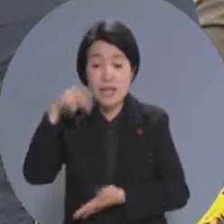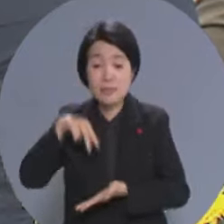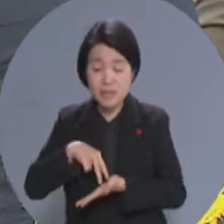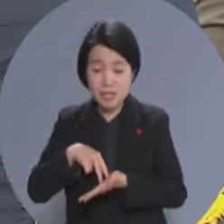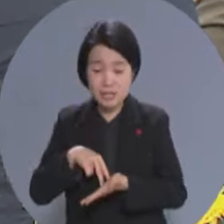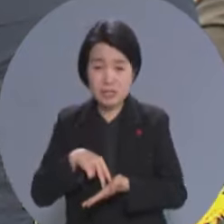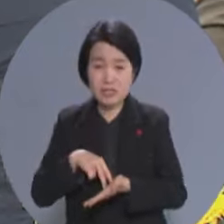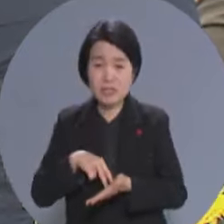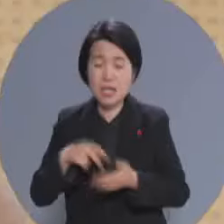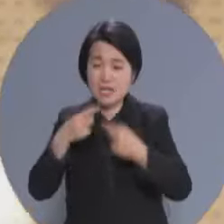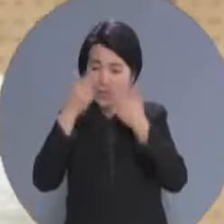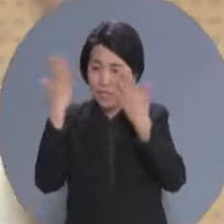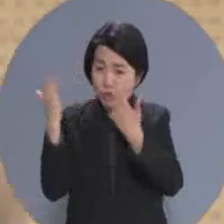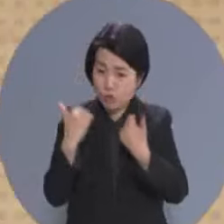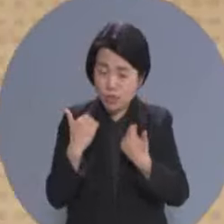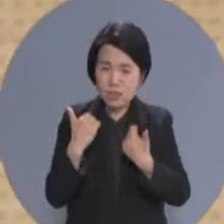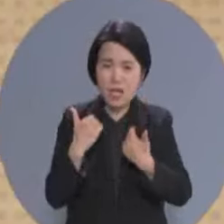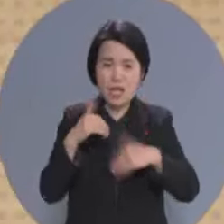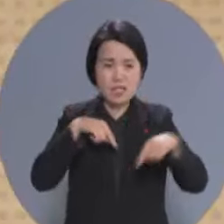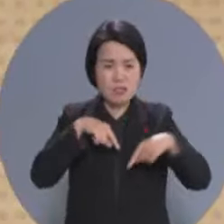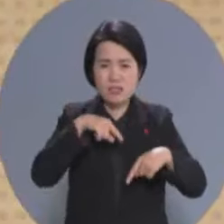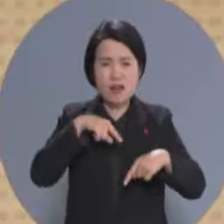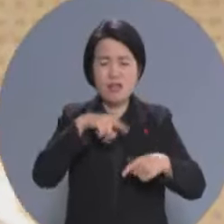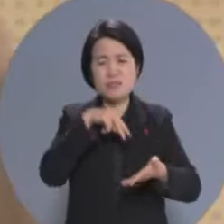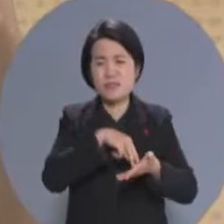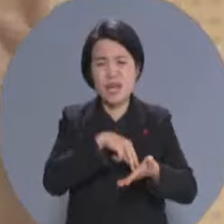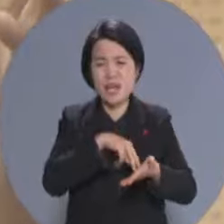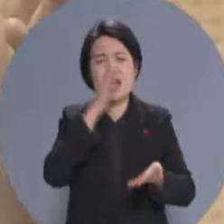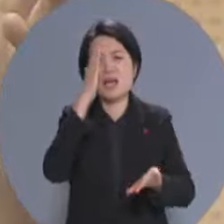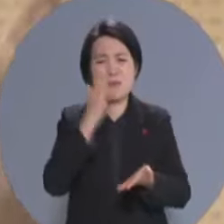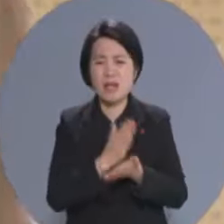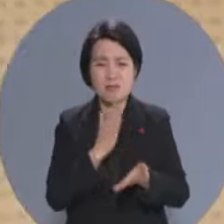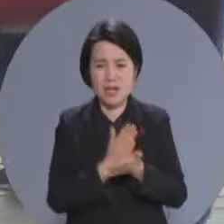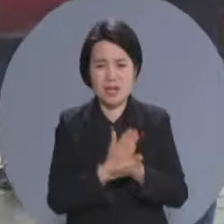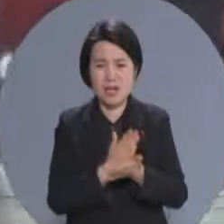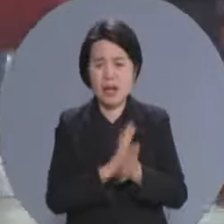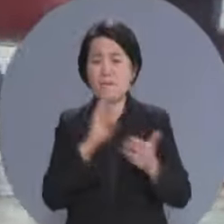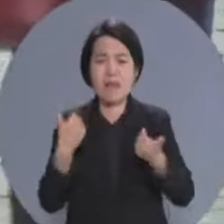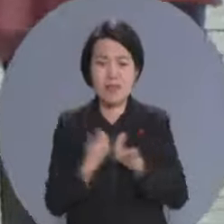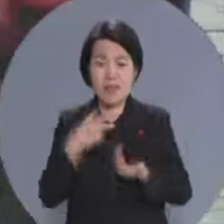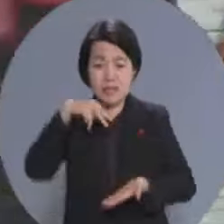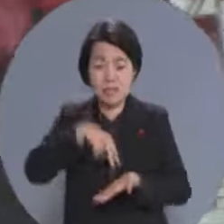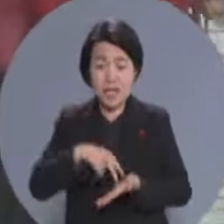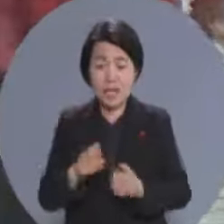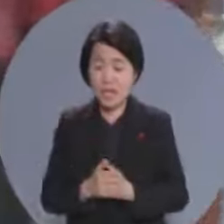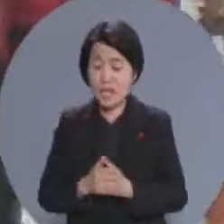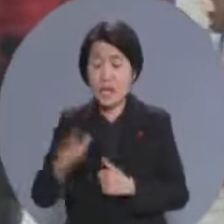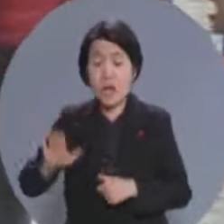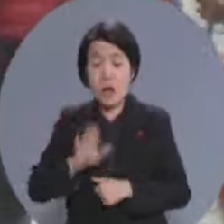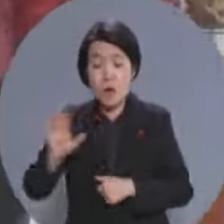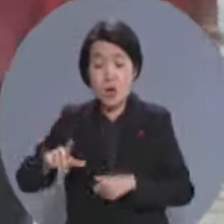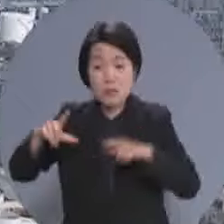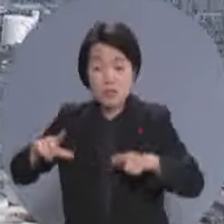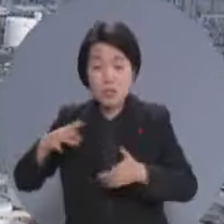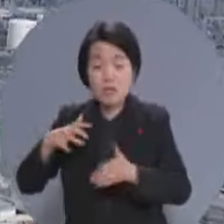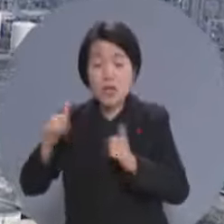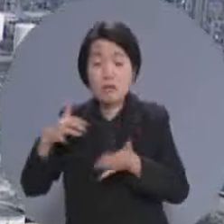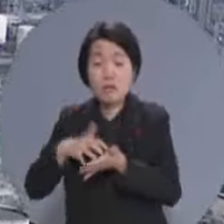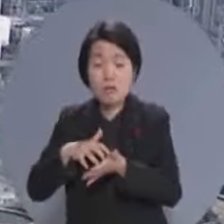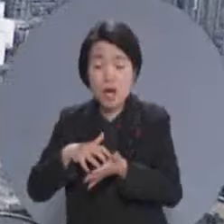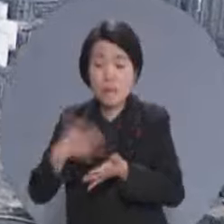의대 유치 문제와 관련해 정략적 접근을 반대한다는 입장을 밝혔습니다 동부권은 인구수가 80만 명을 넘고